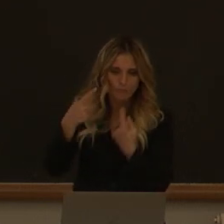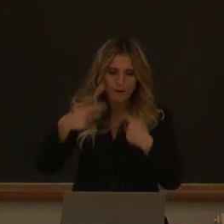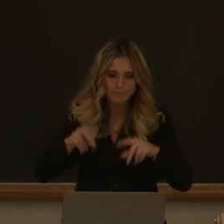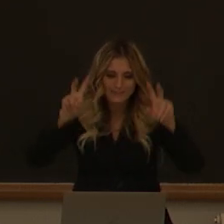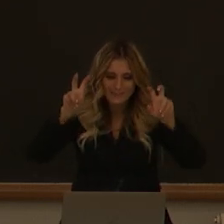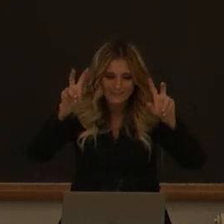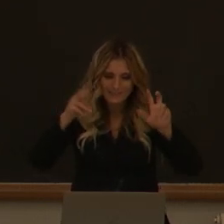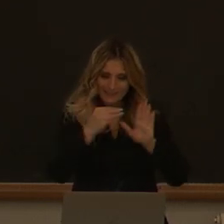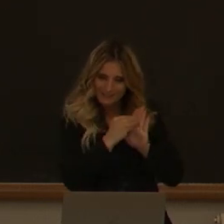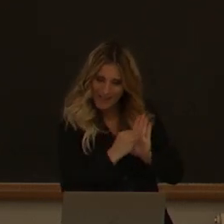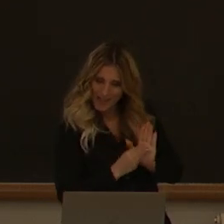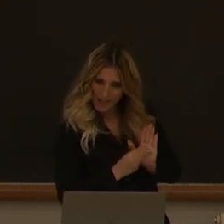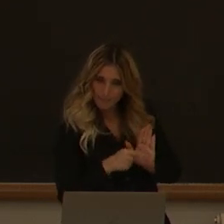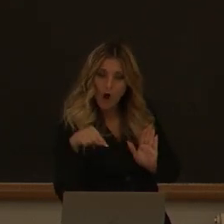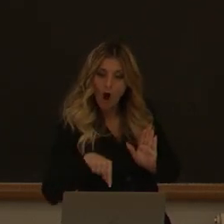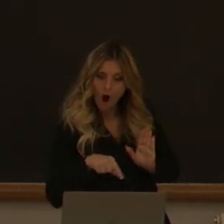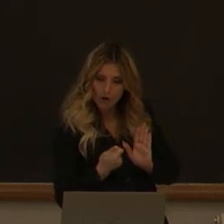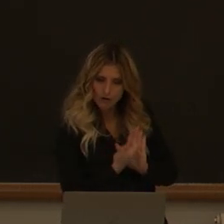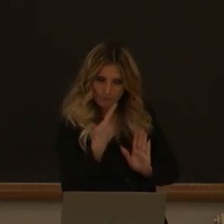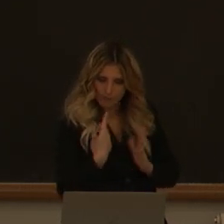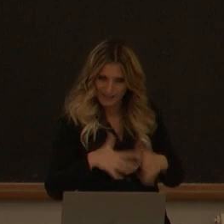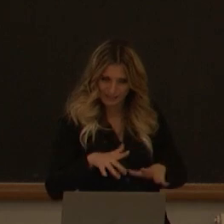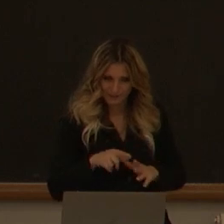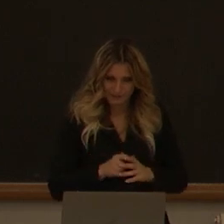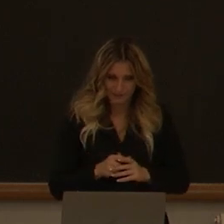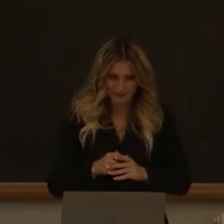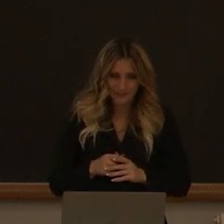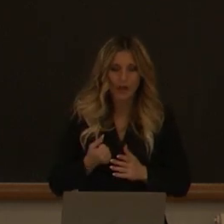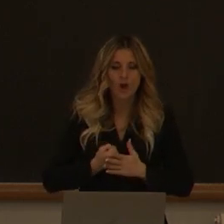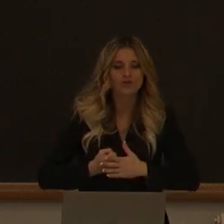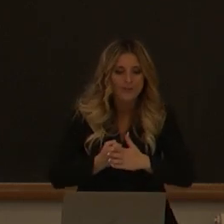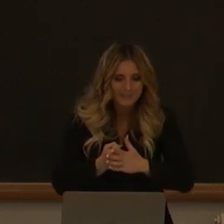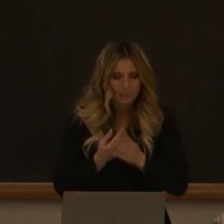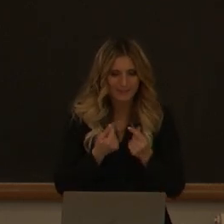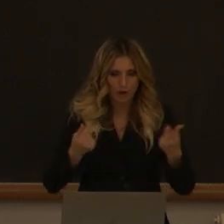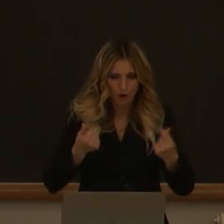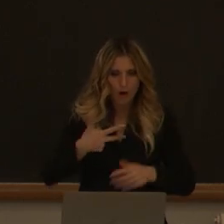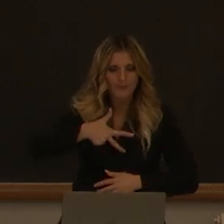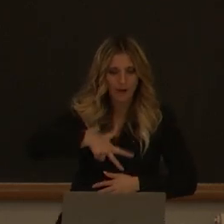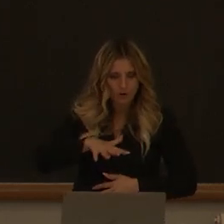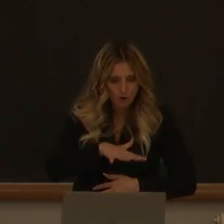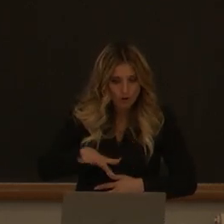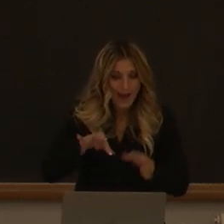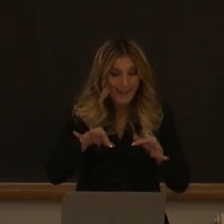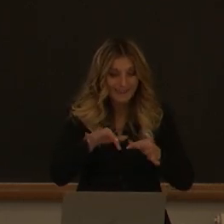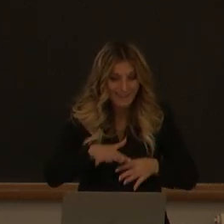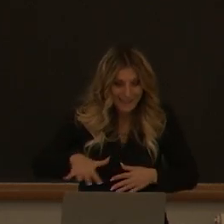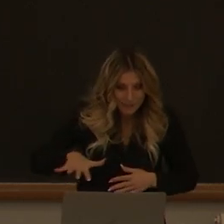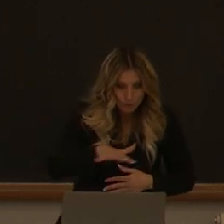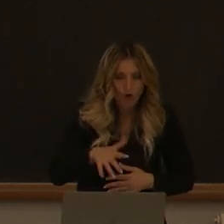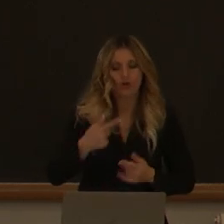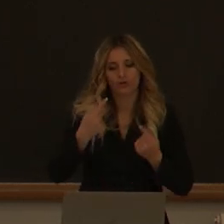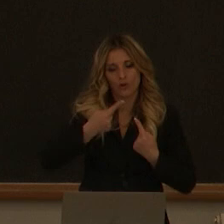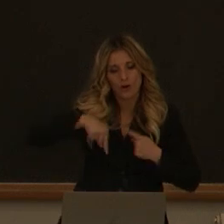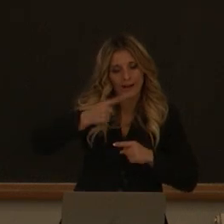temi oggi centrali, quindi crisi climatica, sostenibilità economica, sociale, territoriale, tenendo